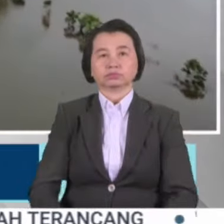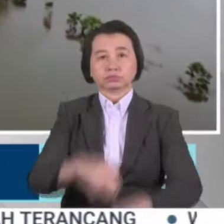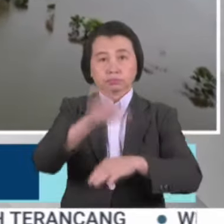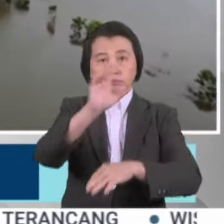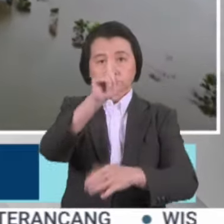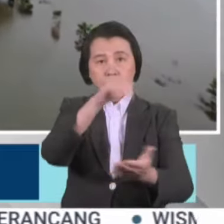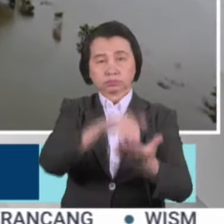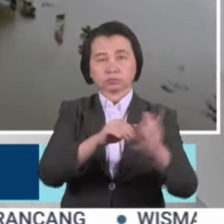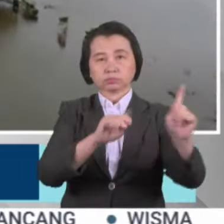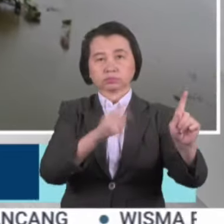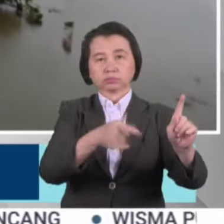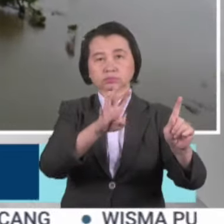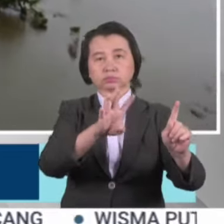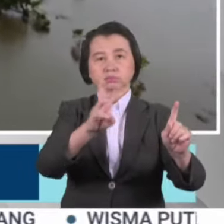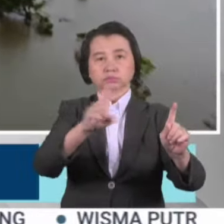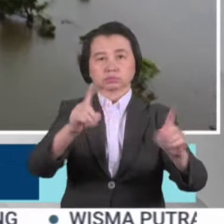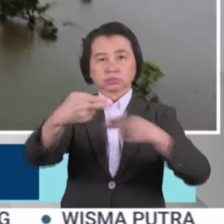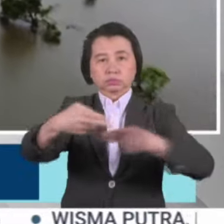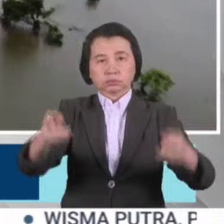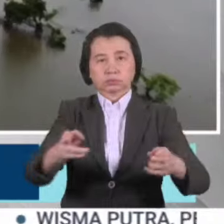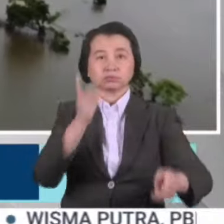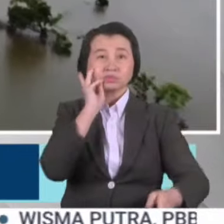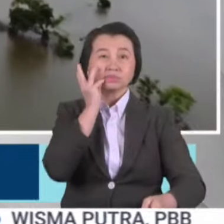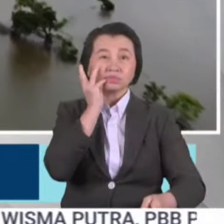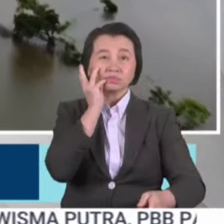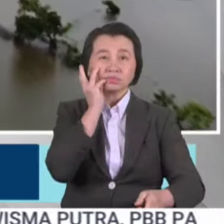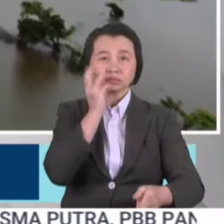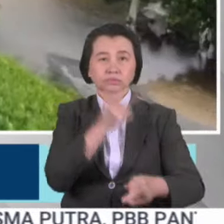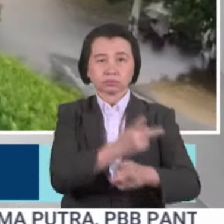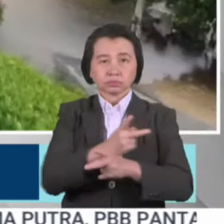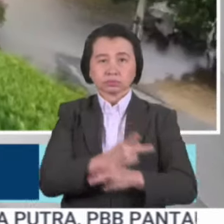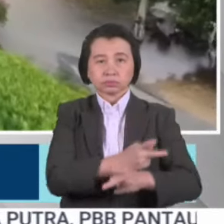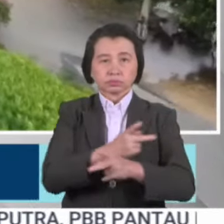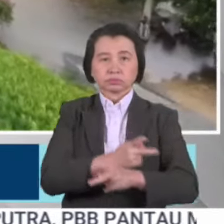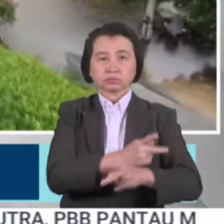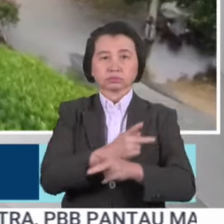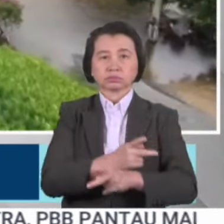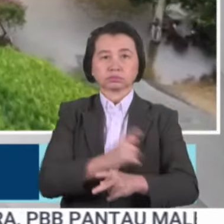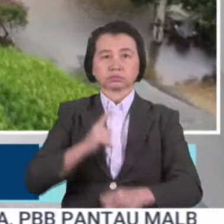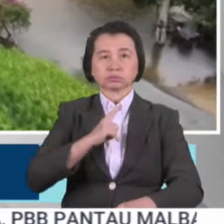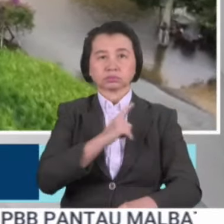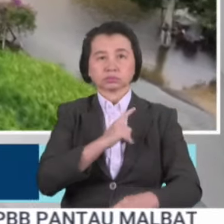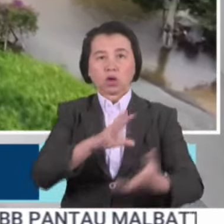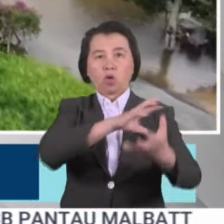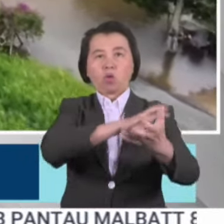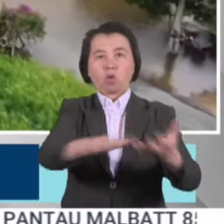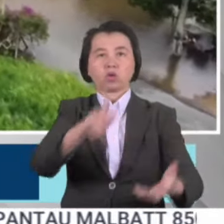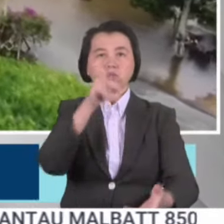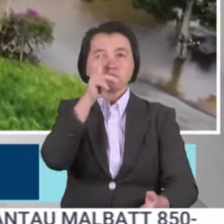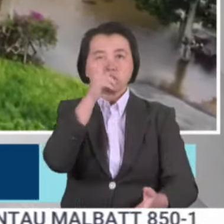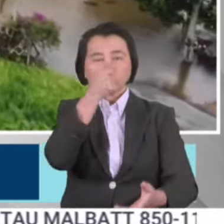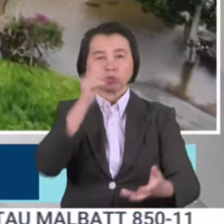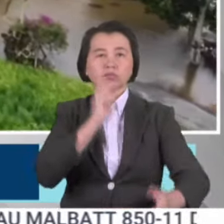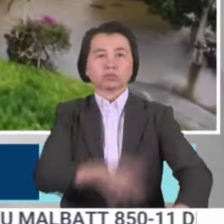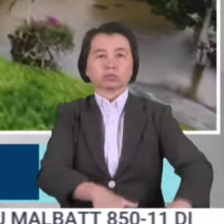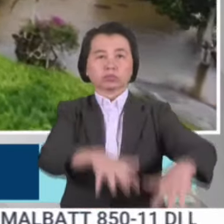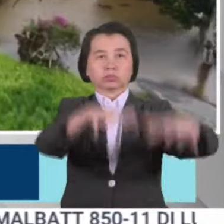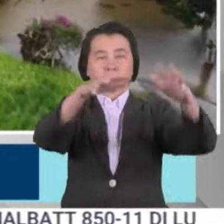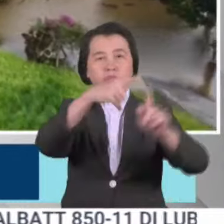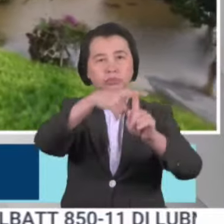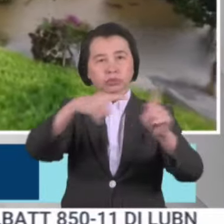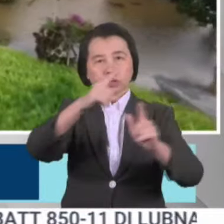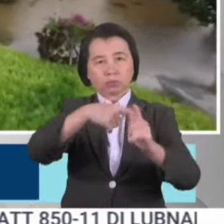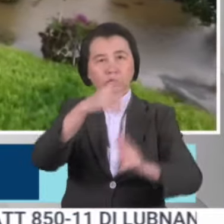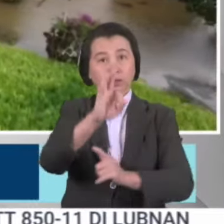Lebih 1,461 hektar sawah padi seliaan Lembaga Pertubuhan Peladang di Kedah rosak akibat banjir sejak